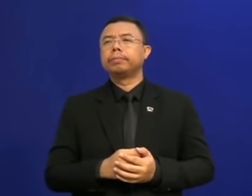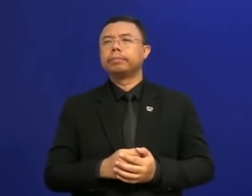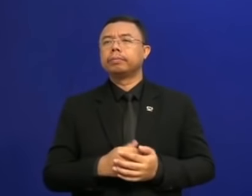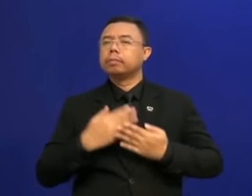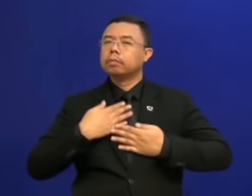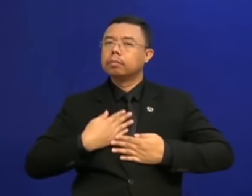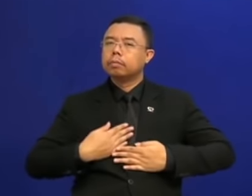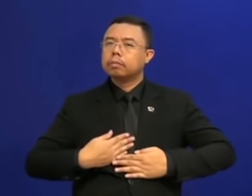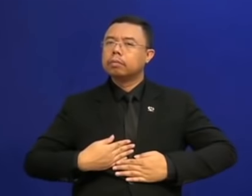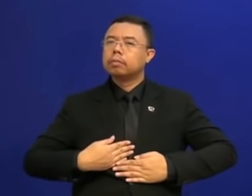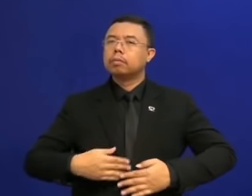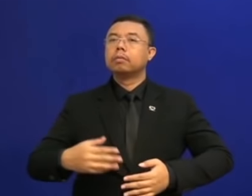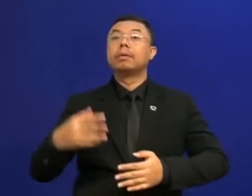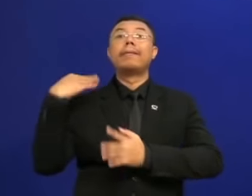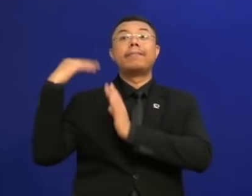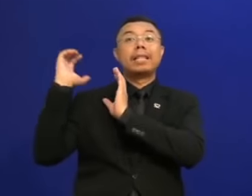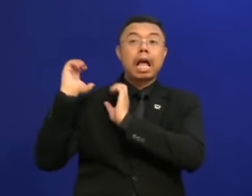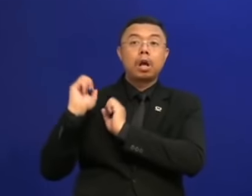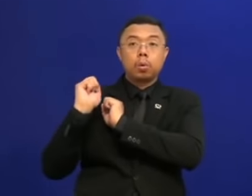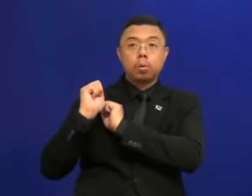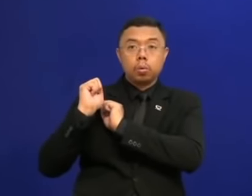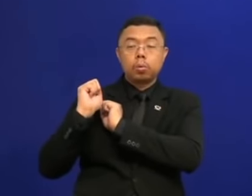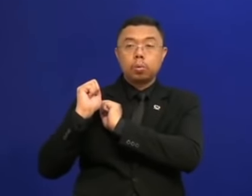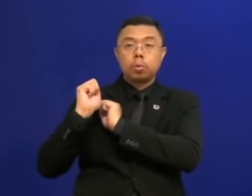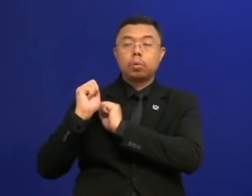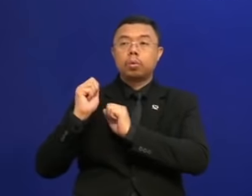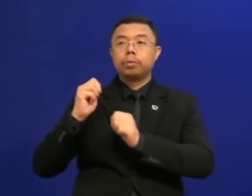ya, menanggung